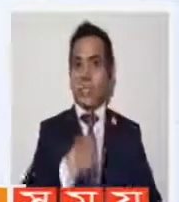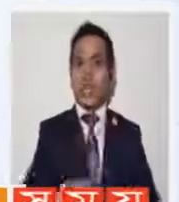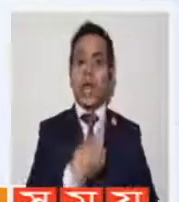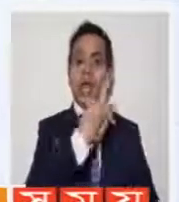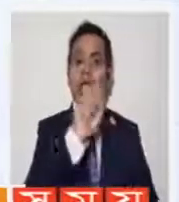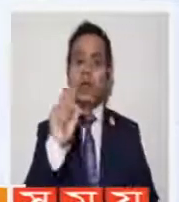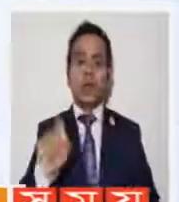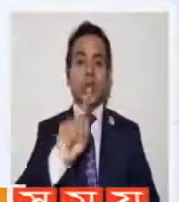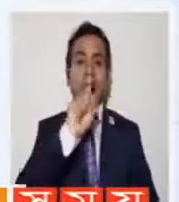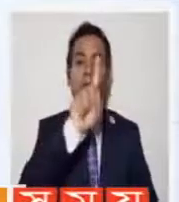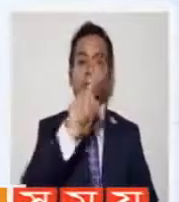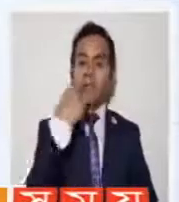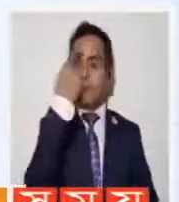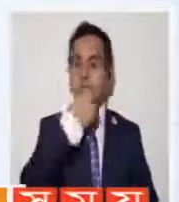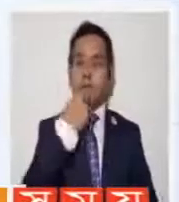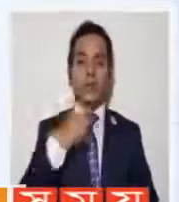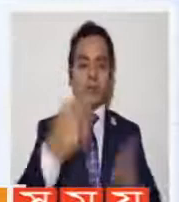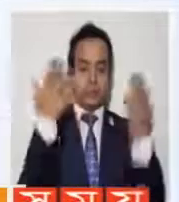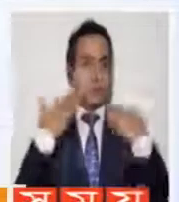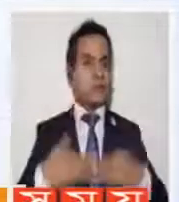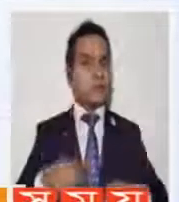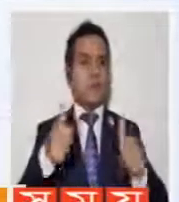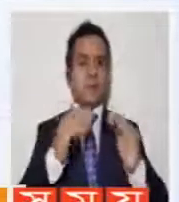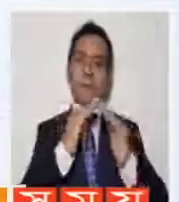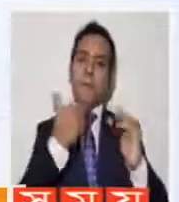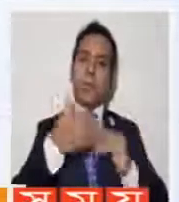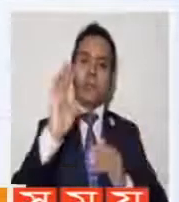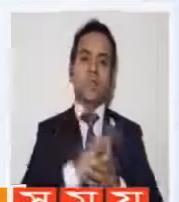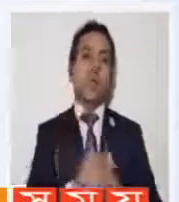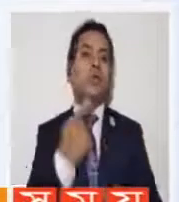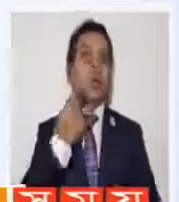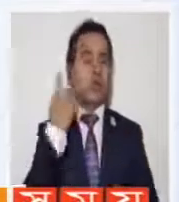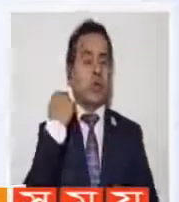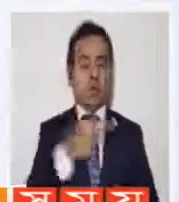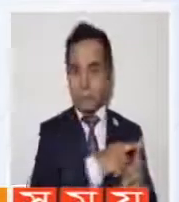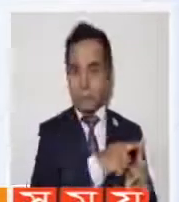গত ২৪ ঘন্টায় সুস্থ হয়েছেন এবং এ পর্যন্ত সুস্থ